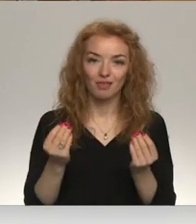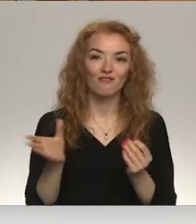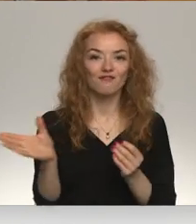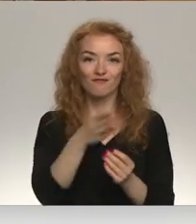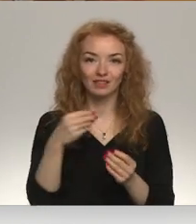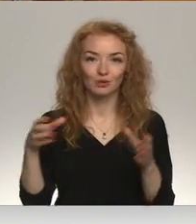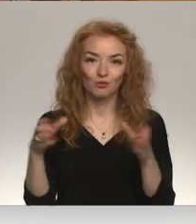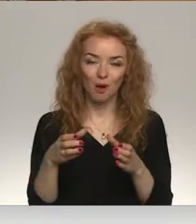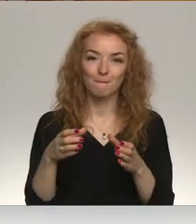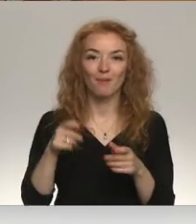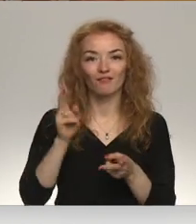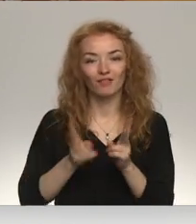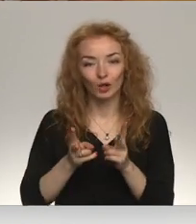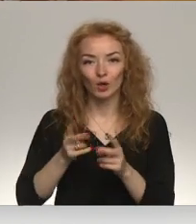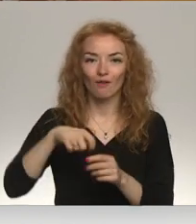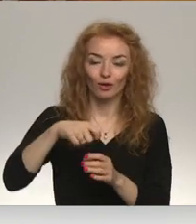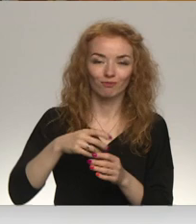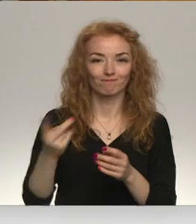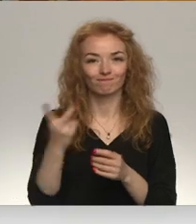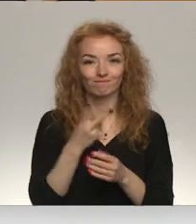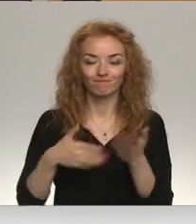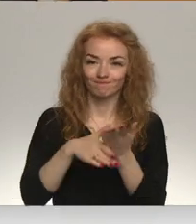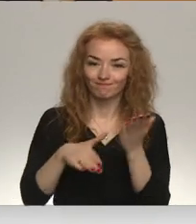Visi bijām virtuvē, palīdzējām viens otram.